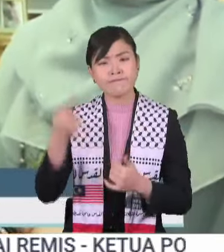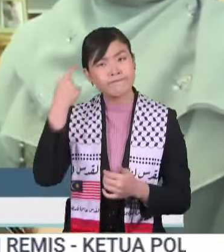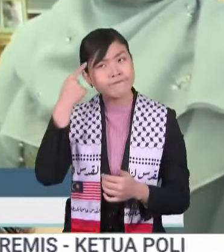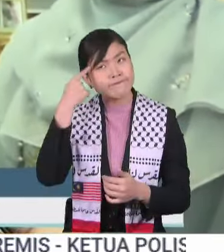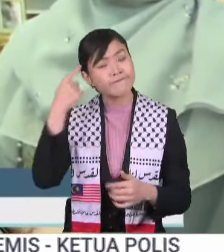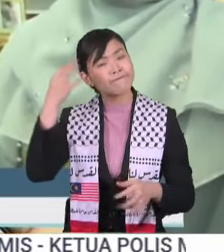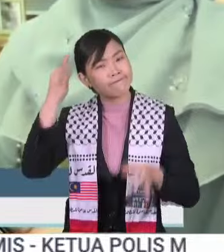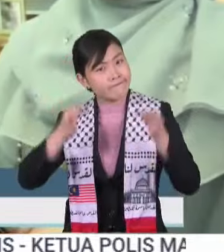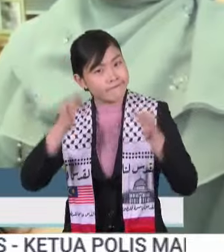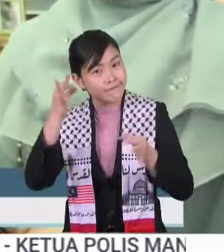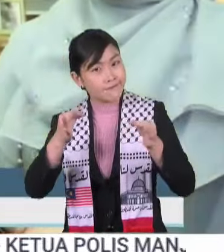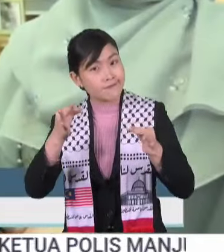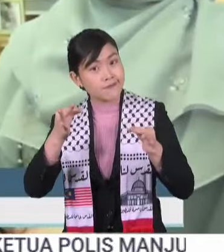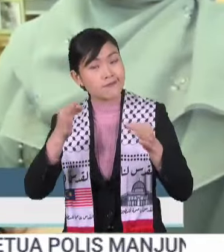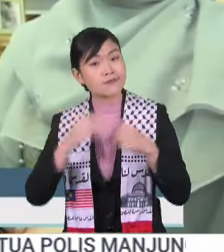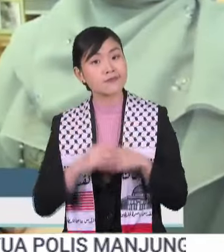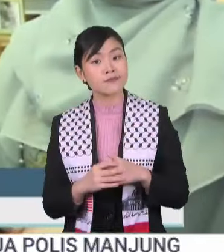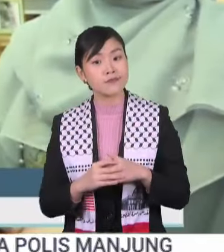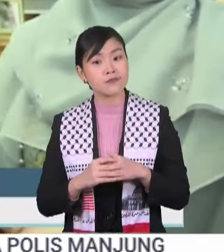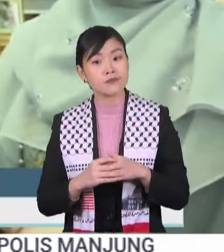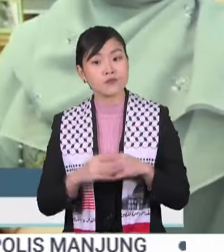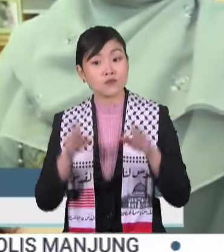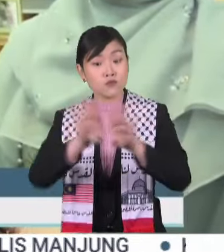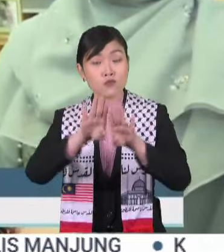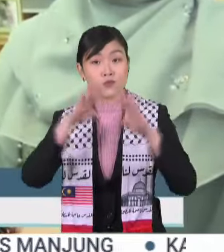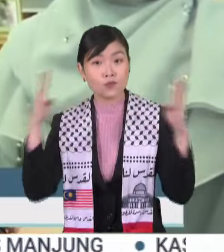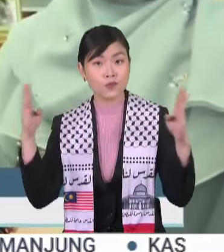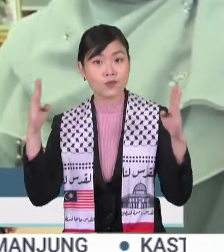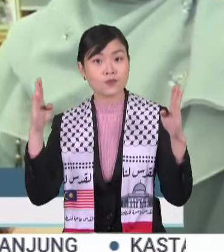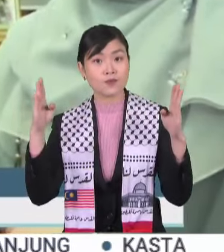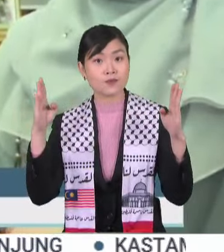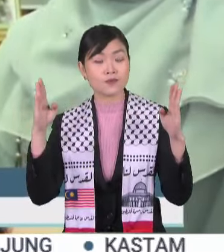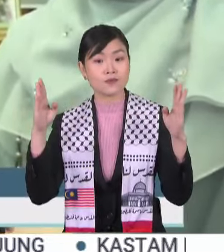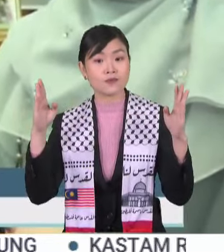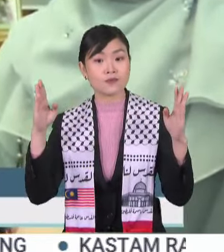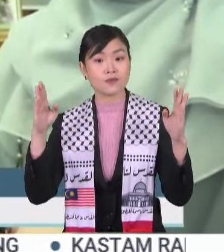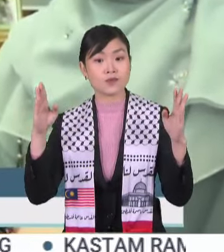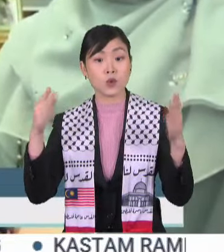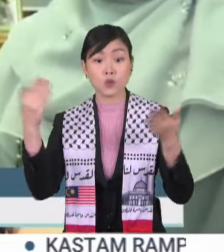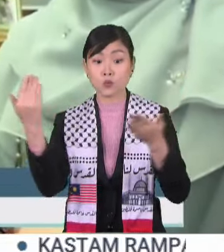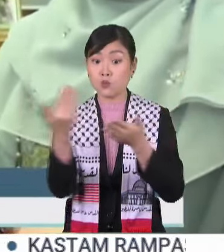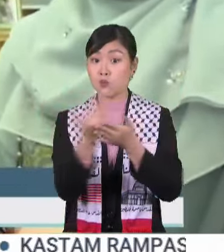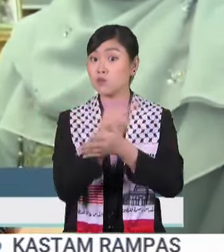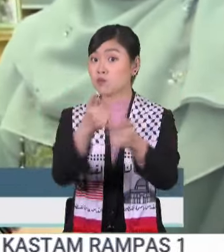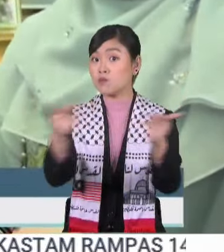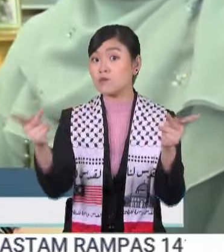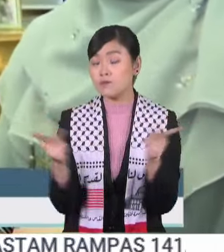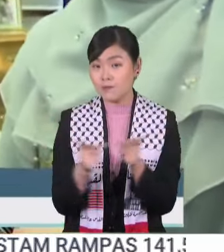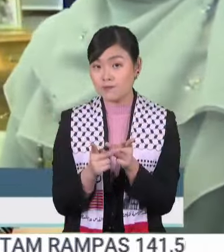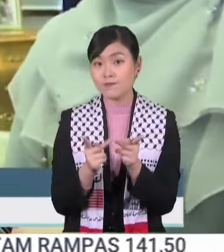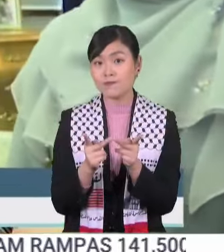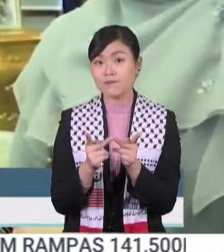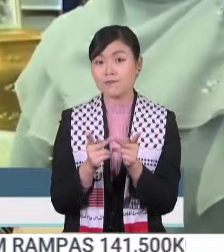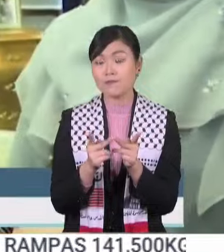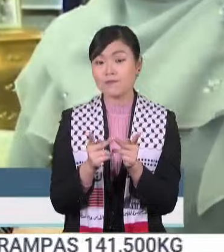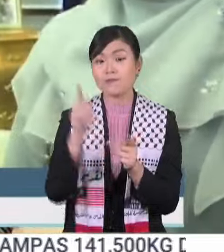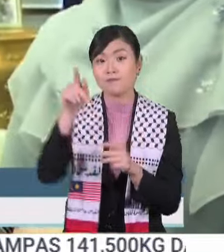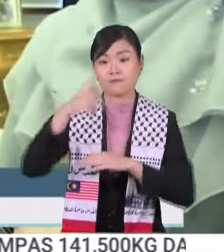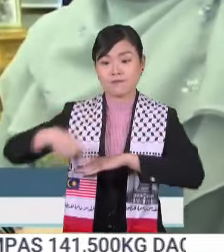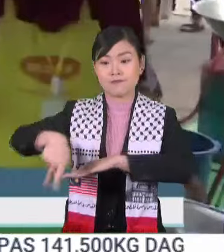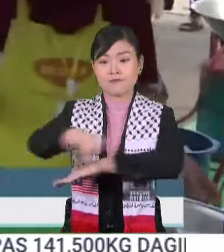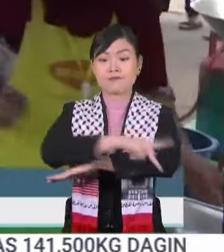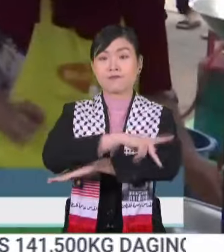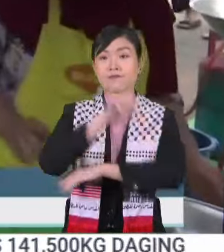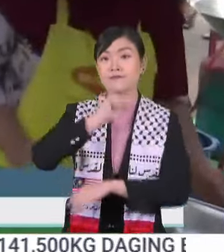mempertimbangkan untuk membuka tempat baru di apa ni dekat dengan padang